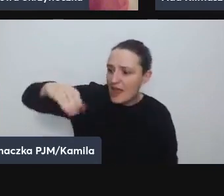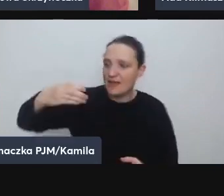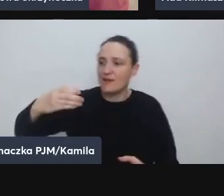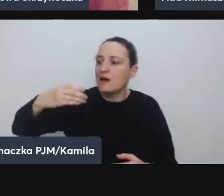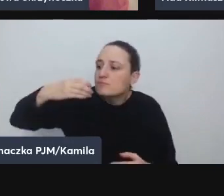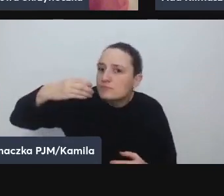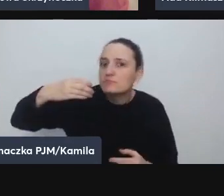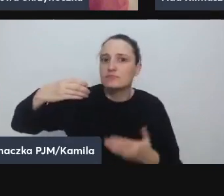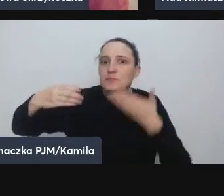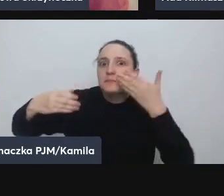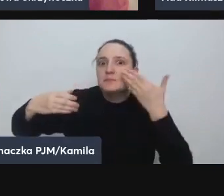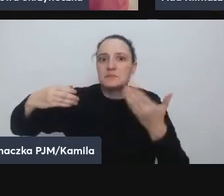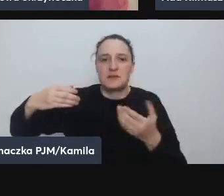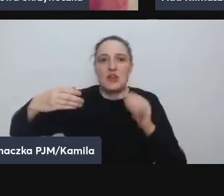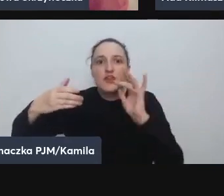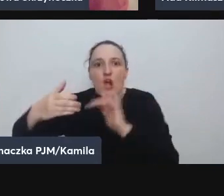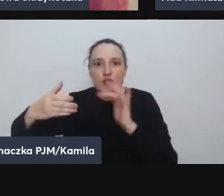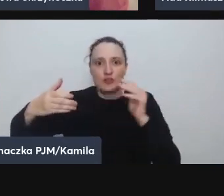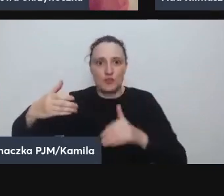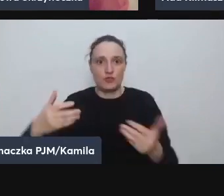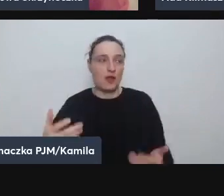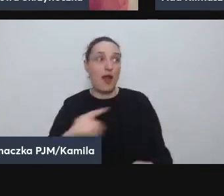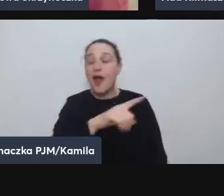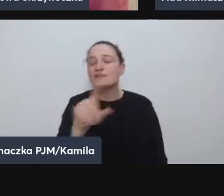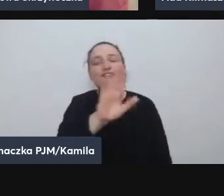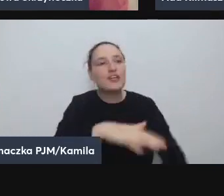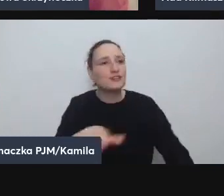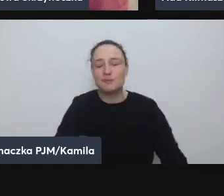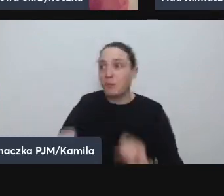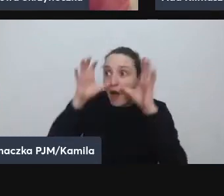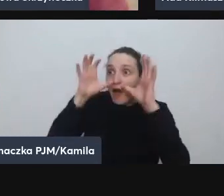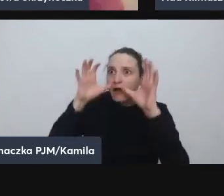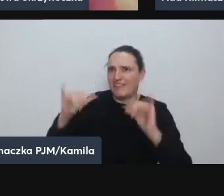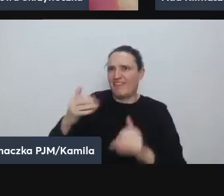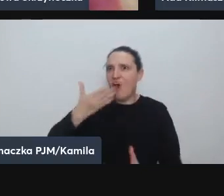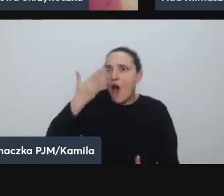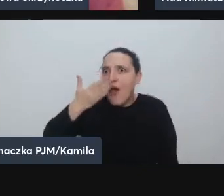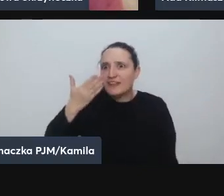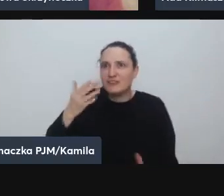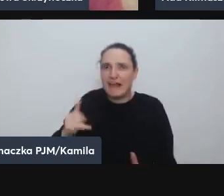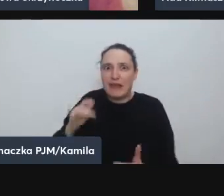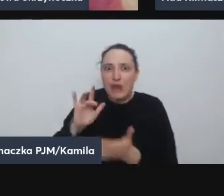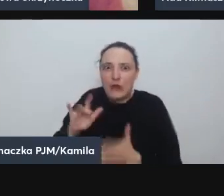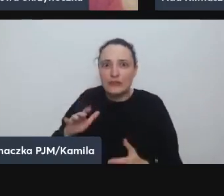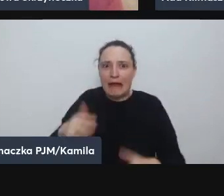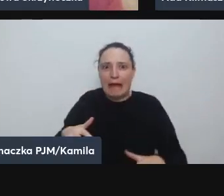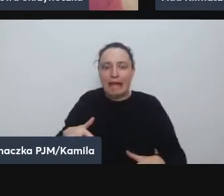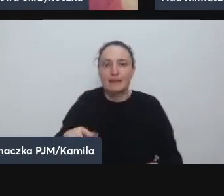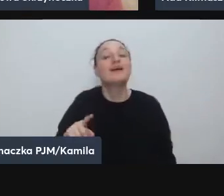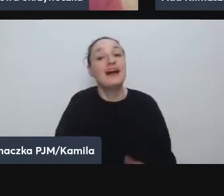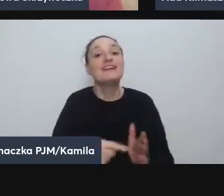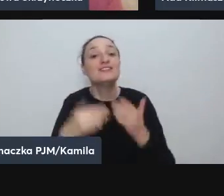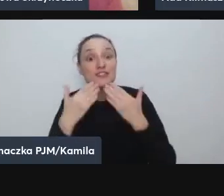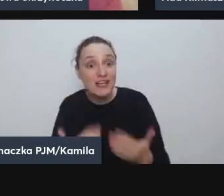nie? Oczy jak 5 zł wtedy, wąchać miesiączkę. Ale mam wrażenie, że to działa, że no właśnie to, co wcześniej to się mówiła, no przyszła